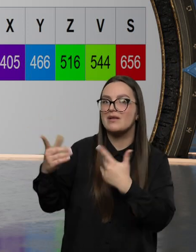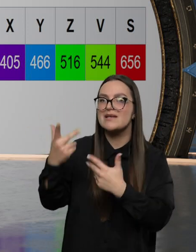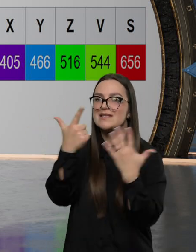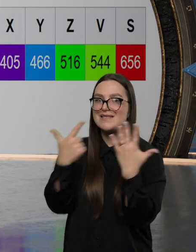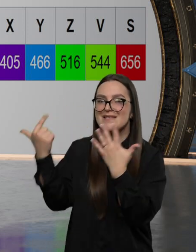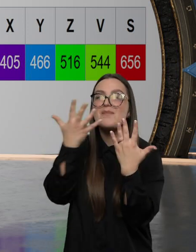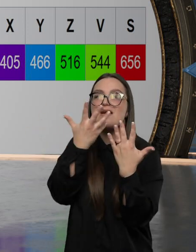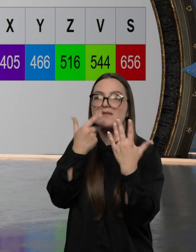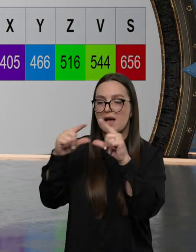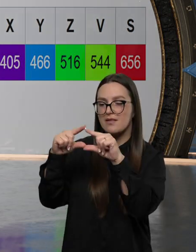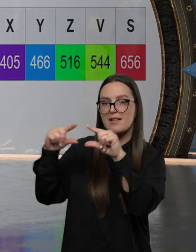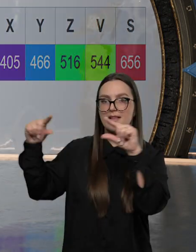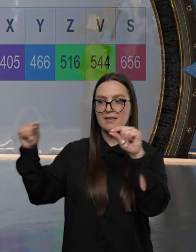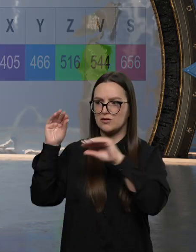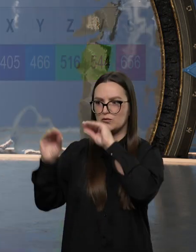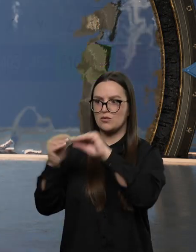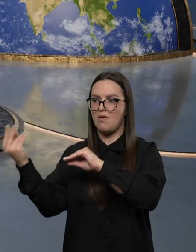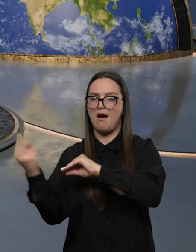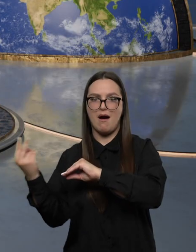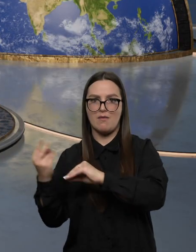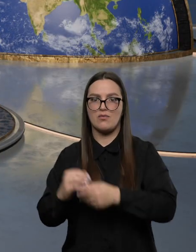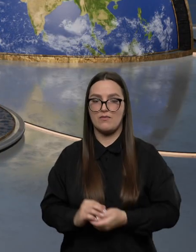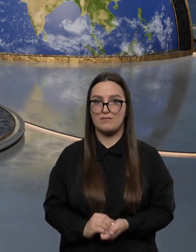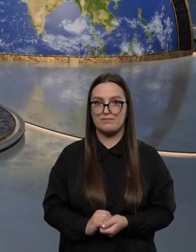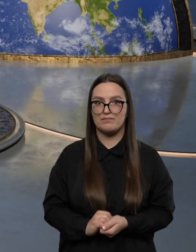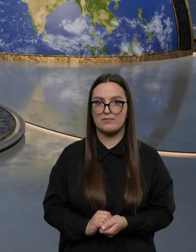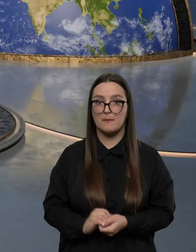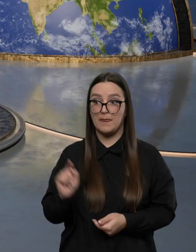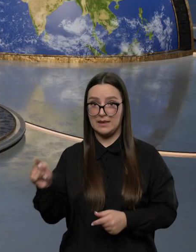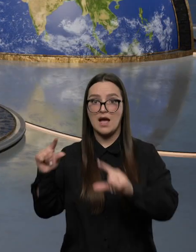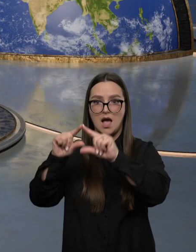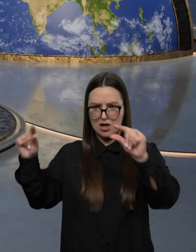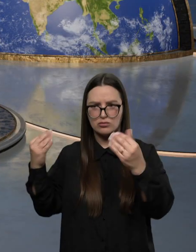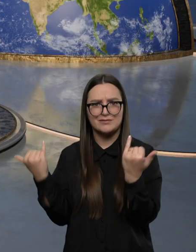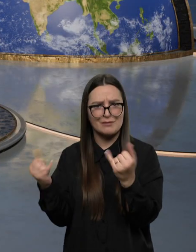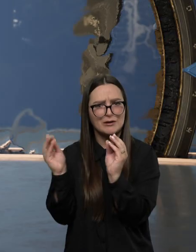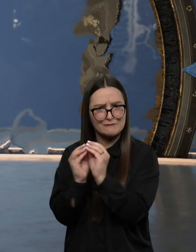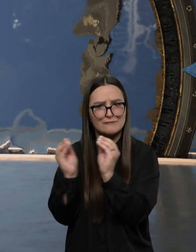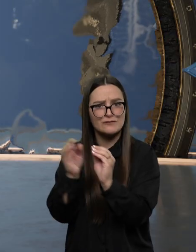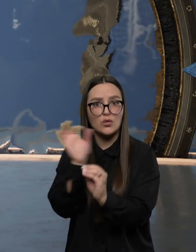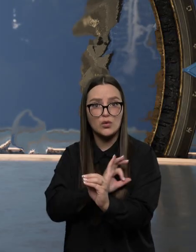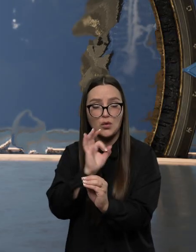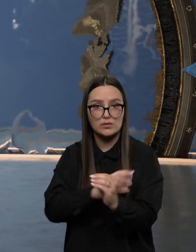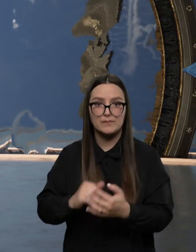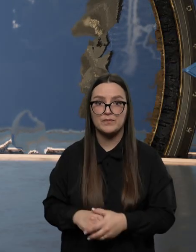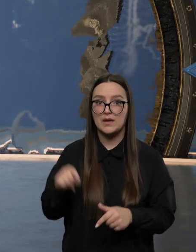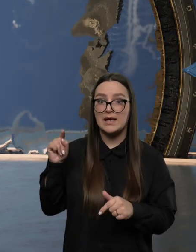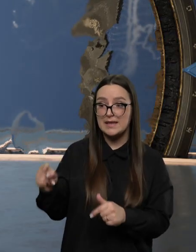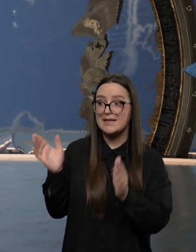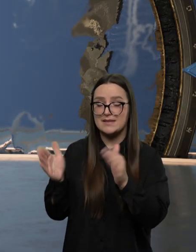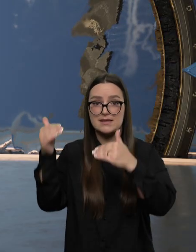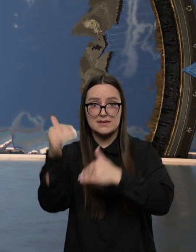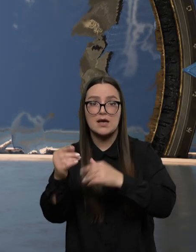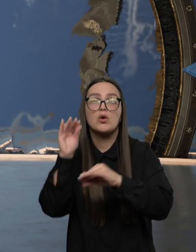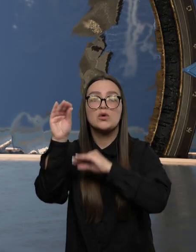tą 7 spalvų tokią eilutę. Bet tai ji tikrai dabar naudojama. O tai sukūrus tą